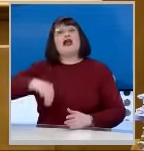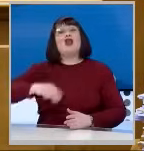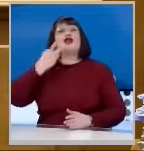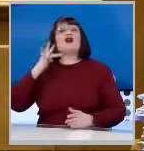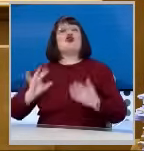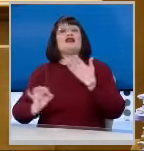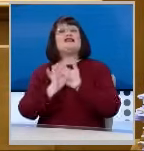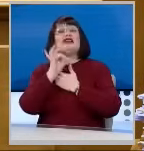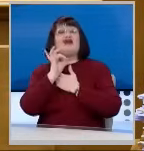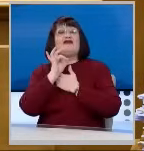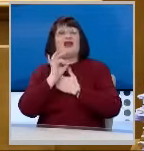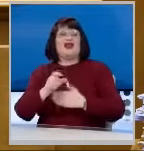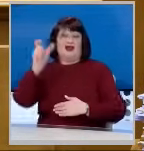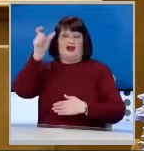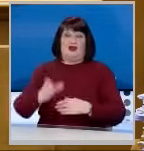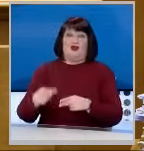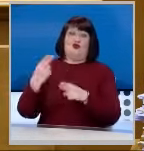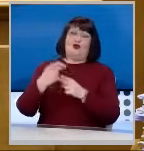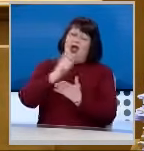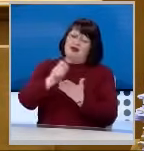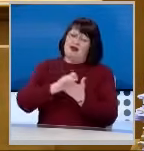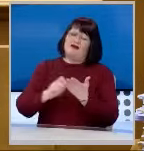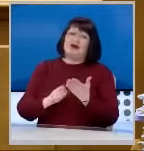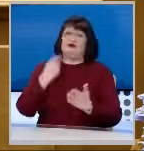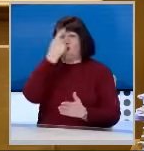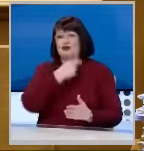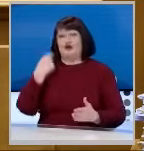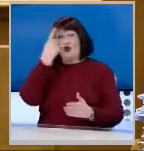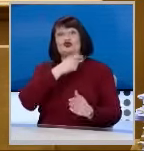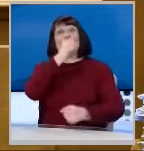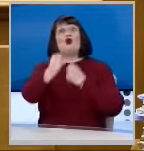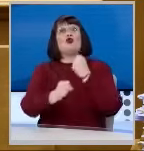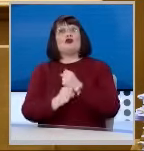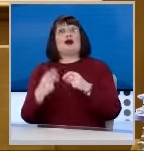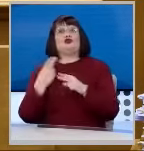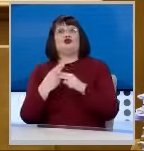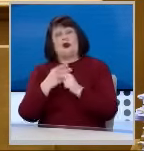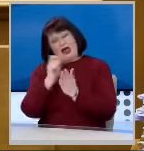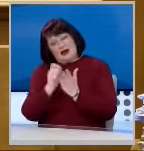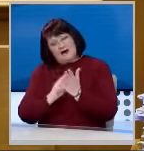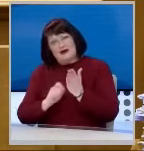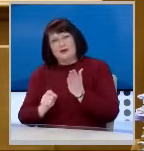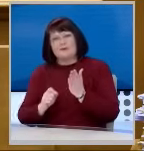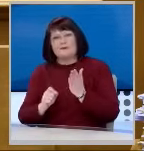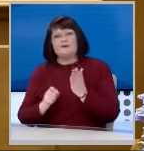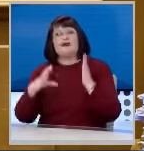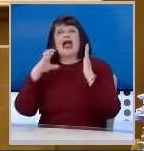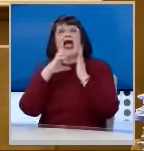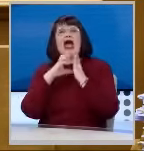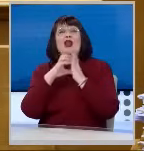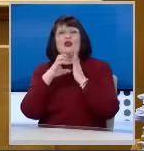αυγής ως το πρόσωπο της χρονιάς και το άρθρο του το